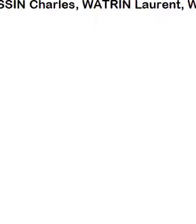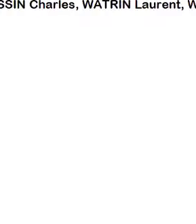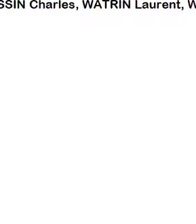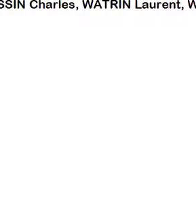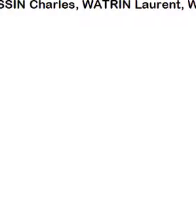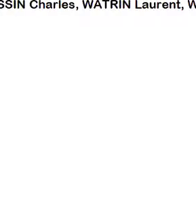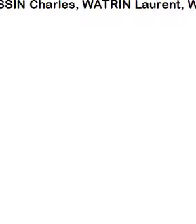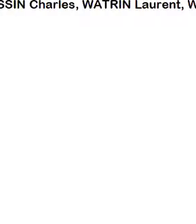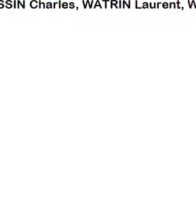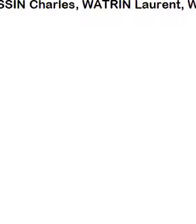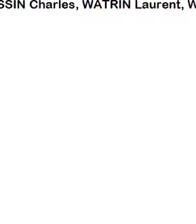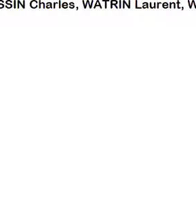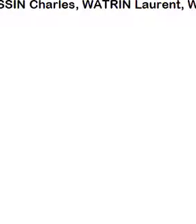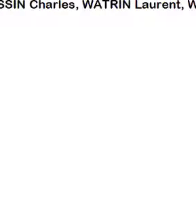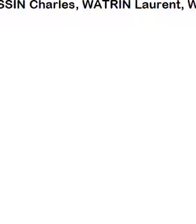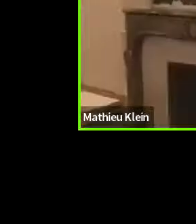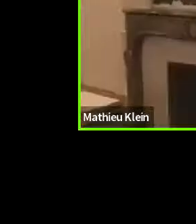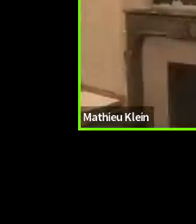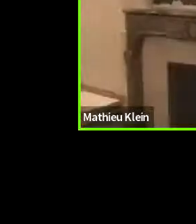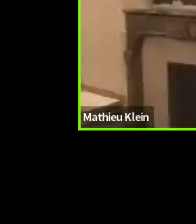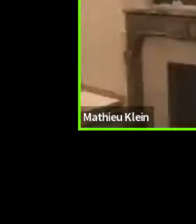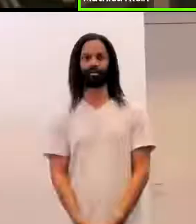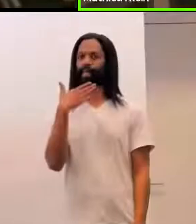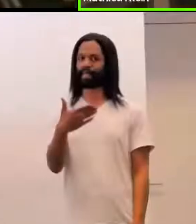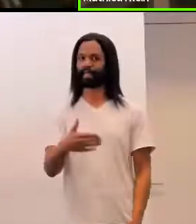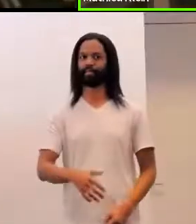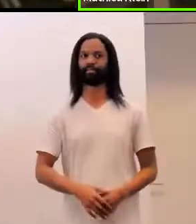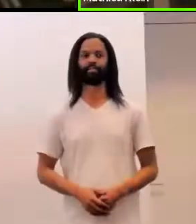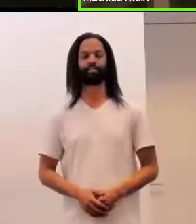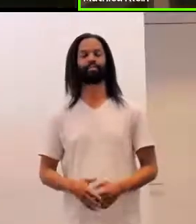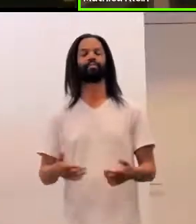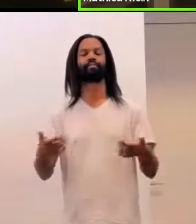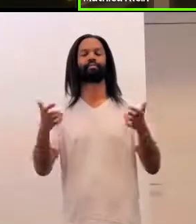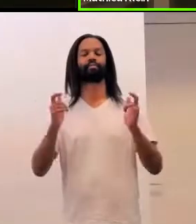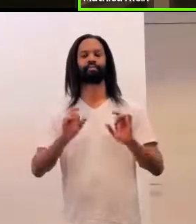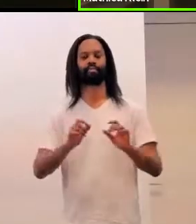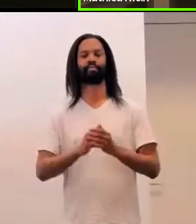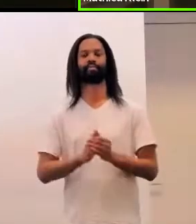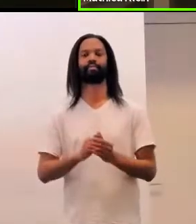Unanimité, merci. Nous poursuivons avec la